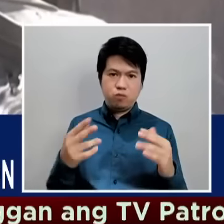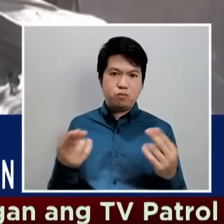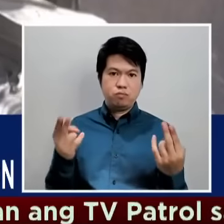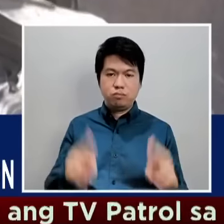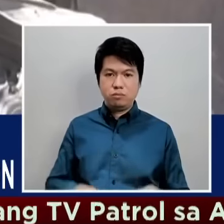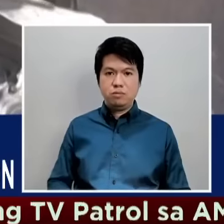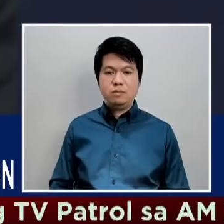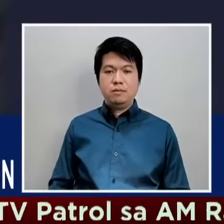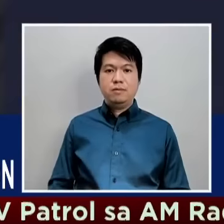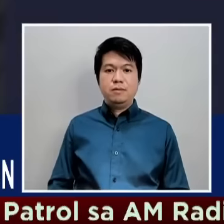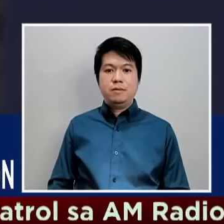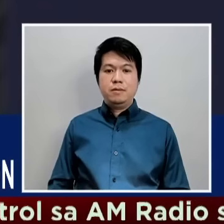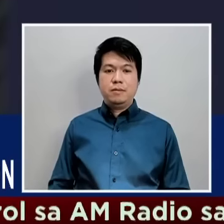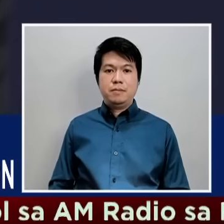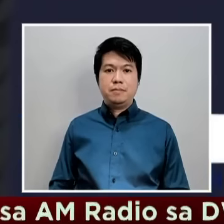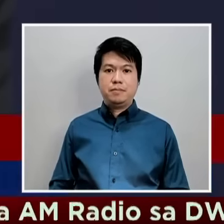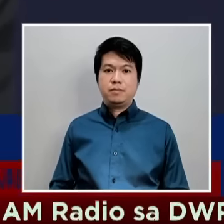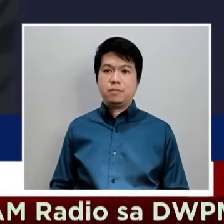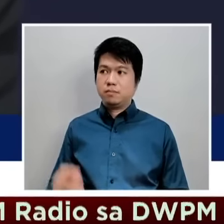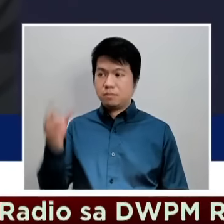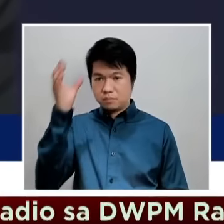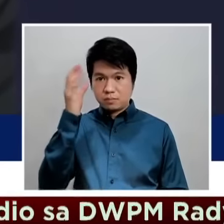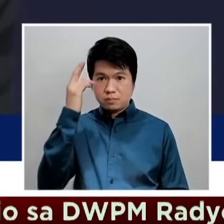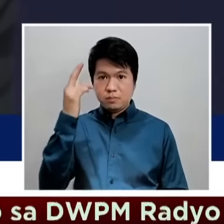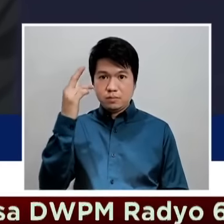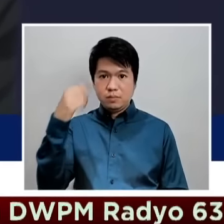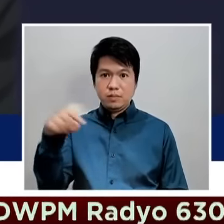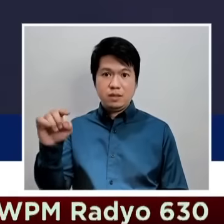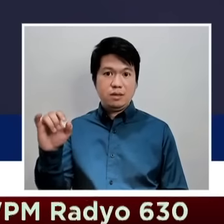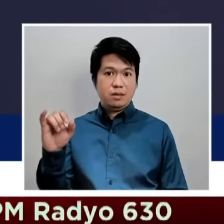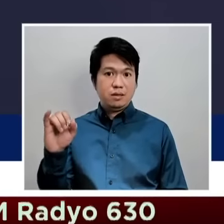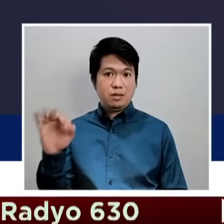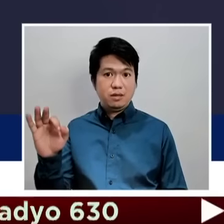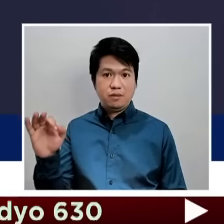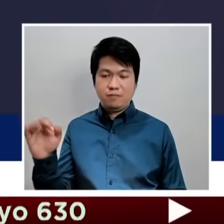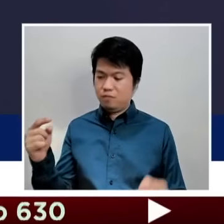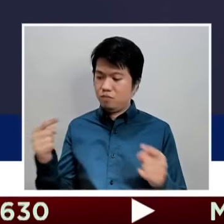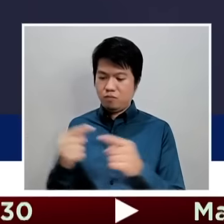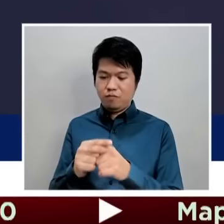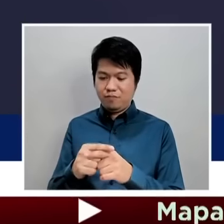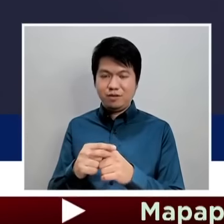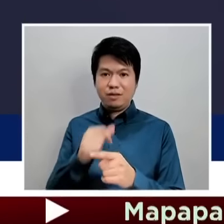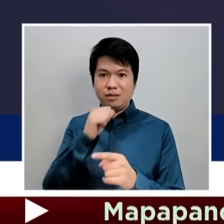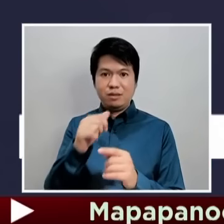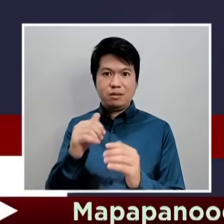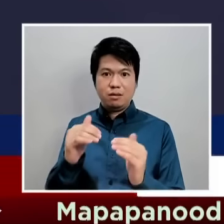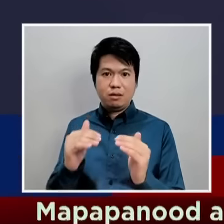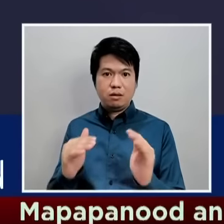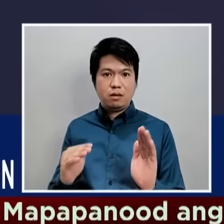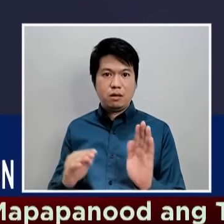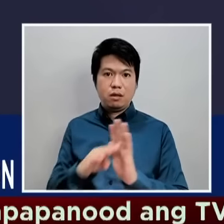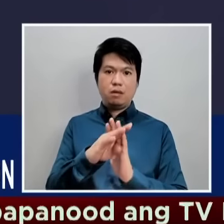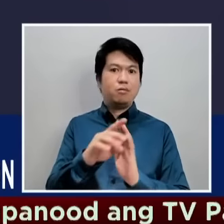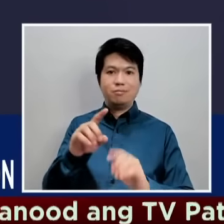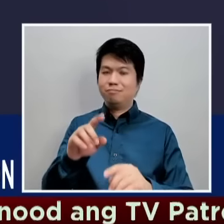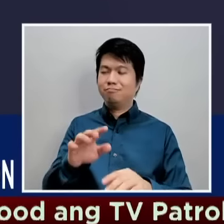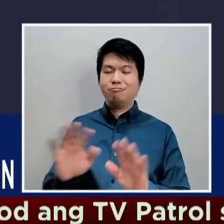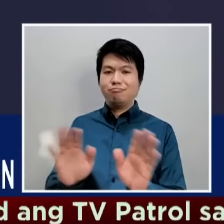except there's the issue. What if the conflict does not escalate? So we do not want to repatriate